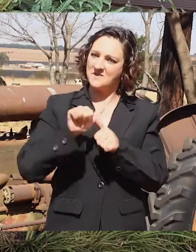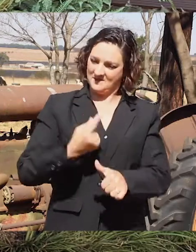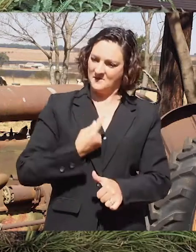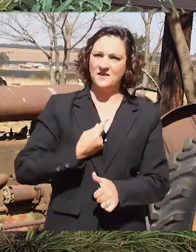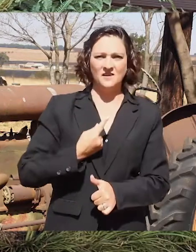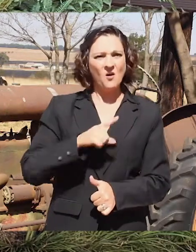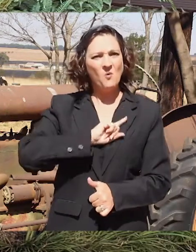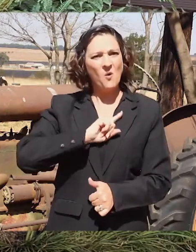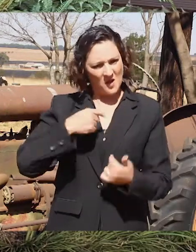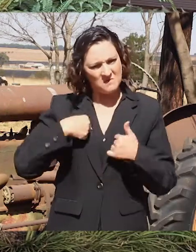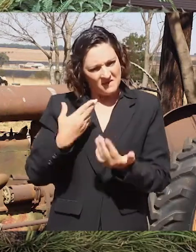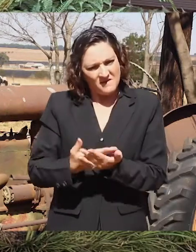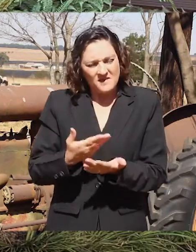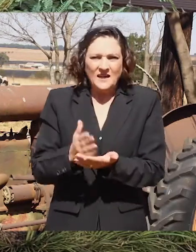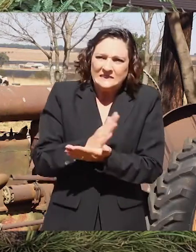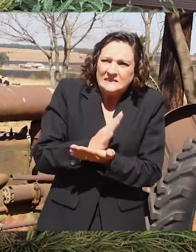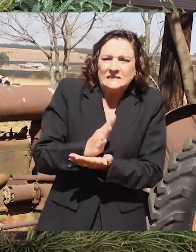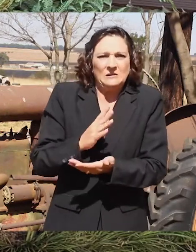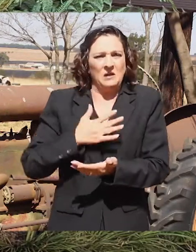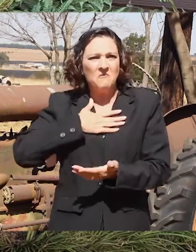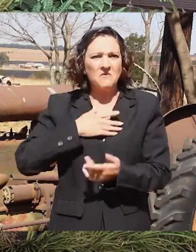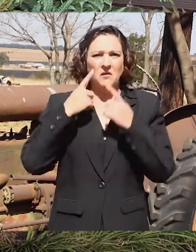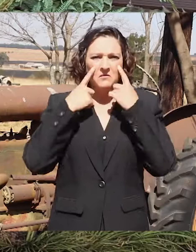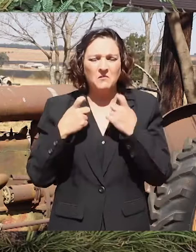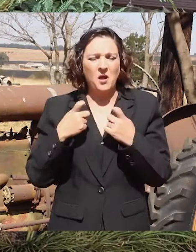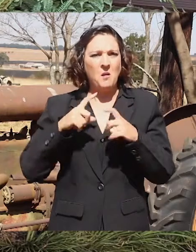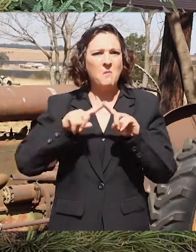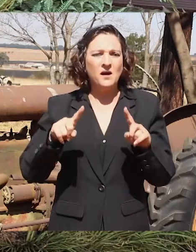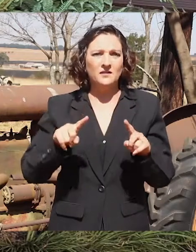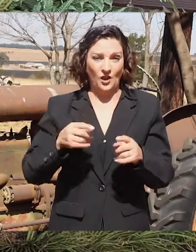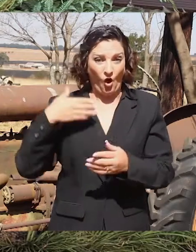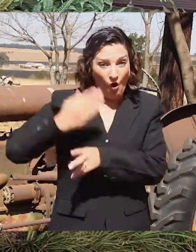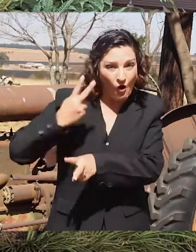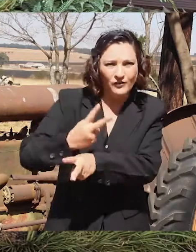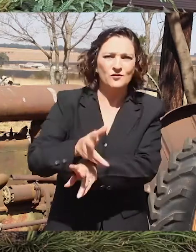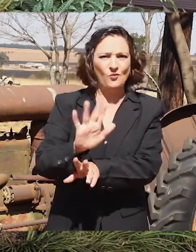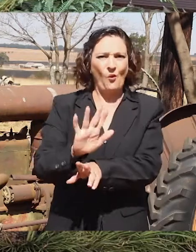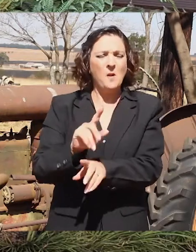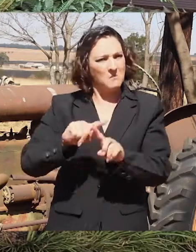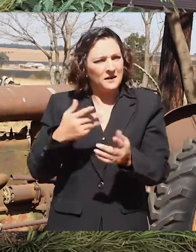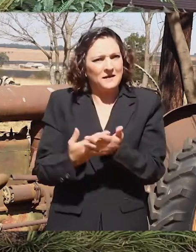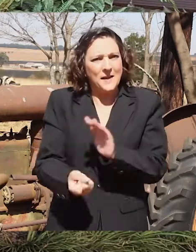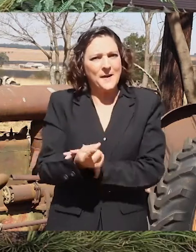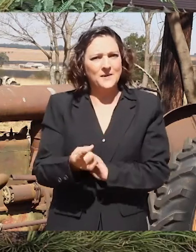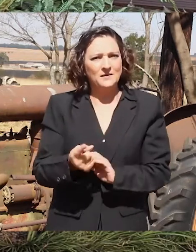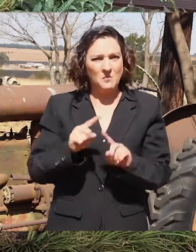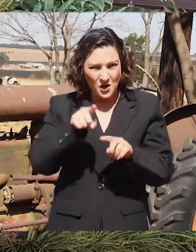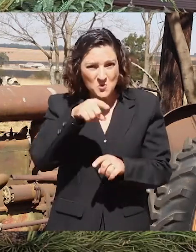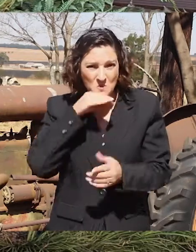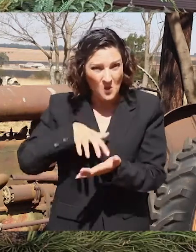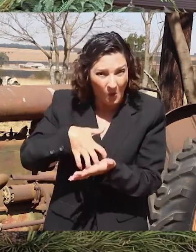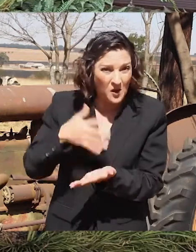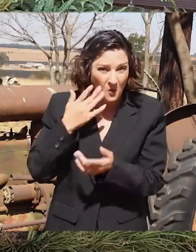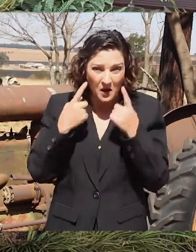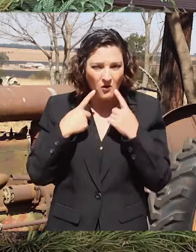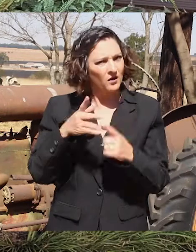gevoel oor myself, want ek krij ook sulke daar, baie min, maar ek krij hulle. En weet jy wat, jy is nie as